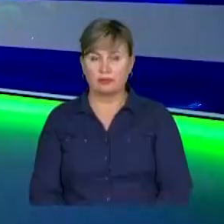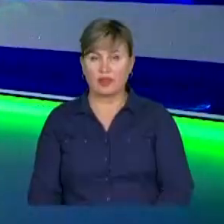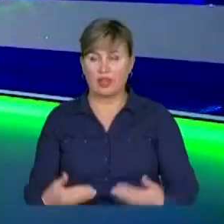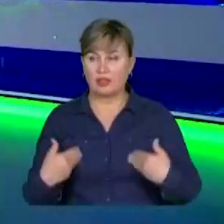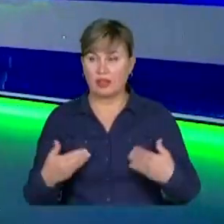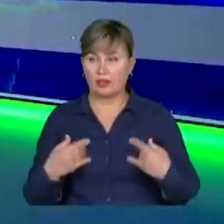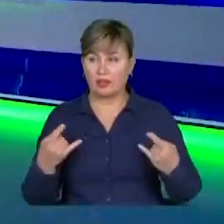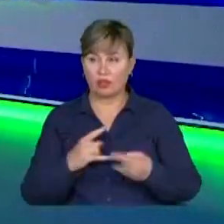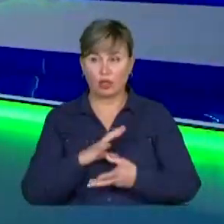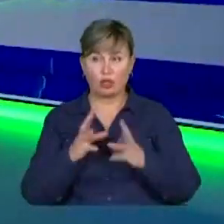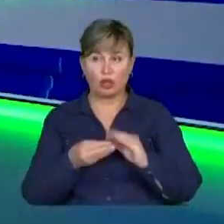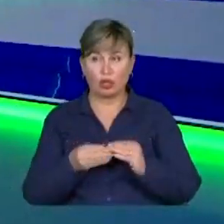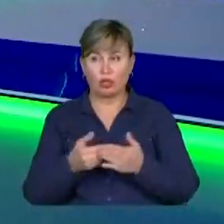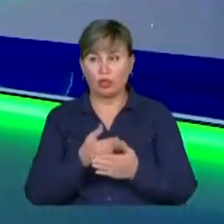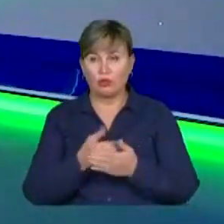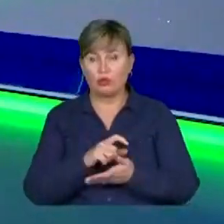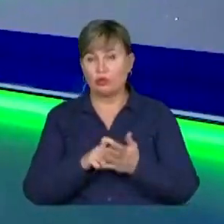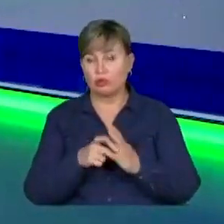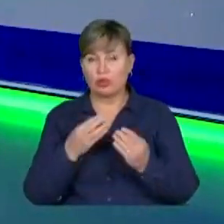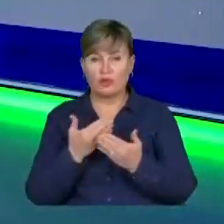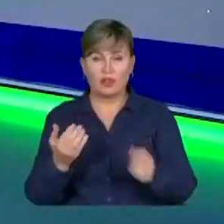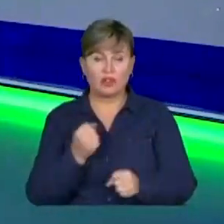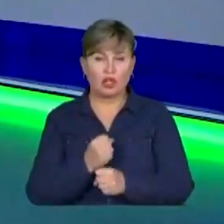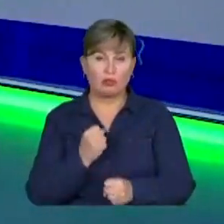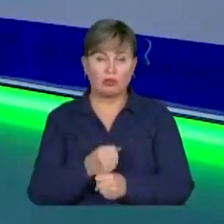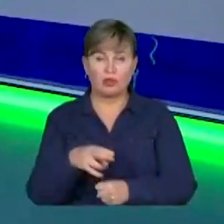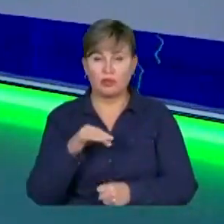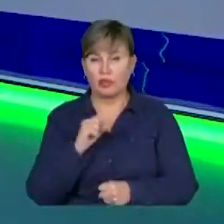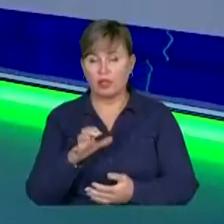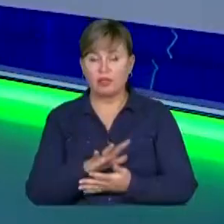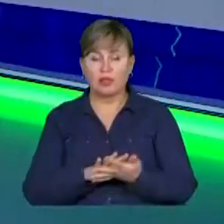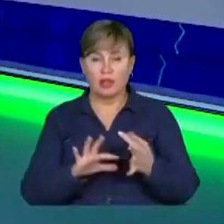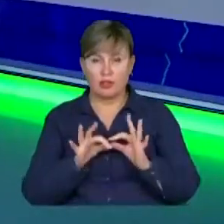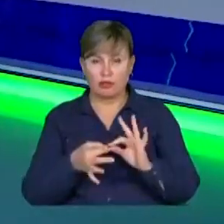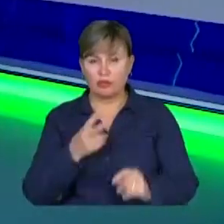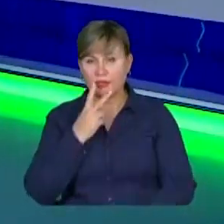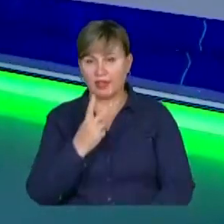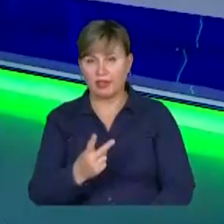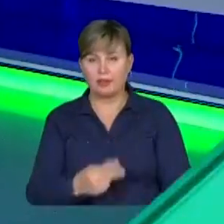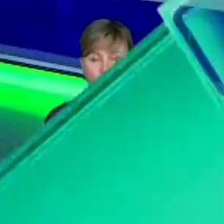Здравствуйте, в эфире итоговые новости. В студии для вас работает Диас Махамбетов. Смотрите сегодня в выпуске.